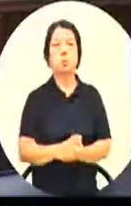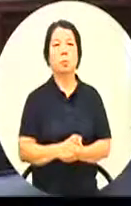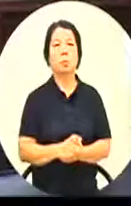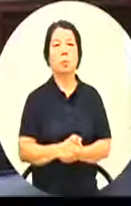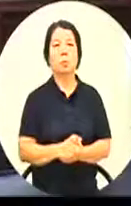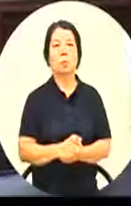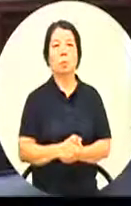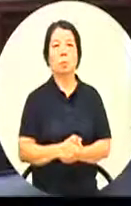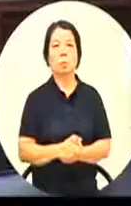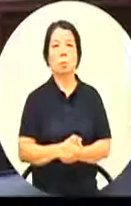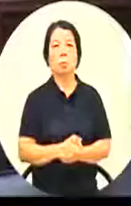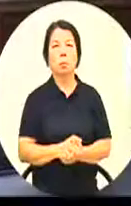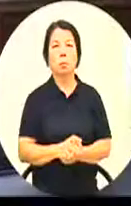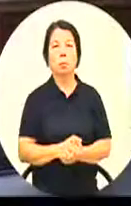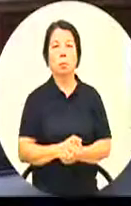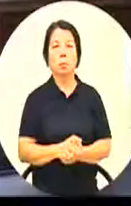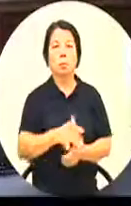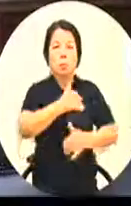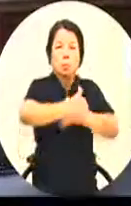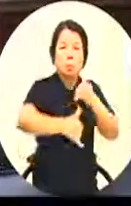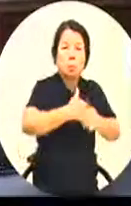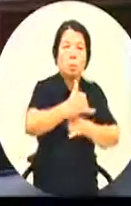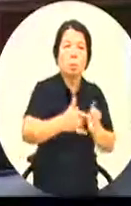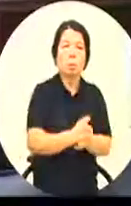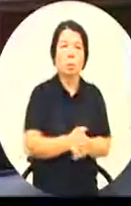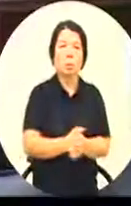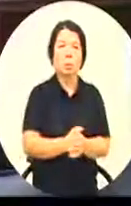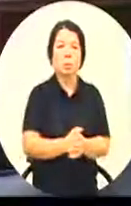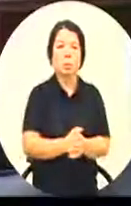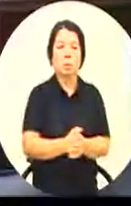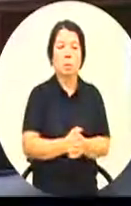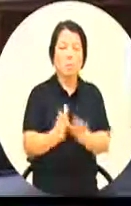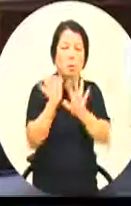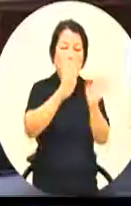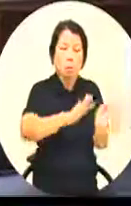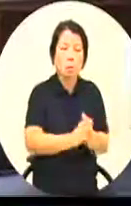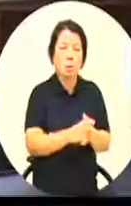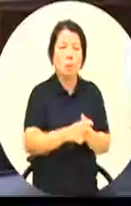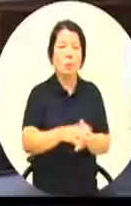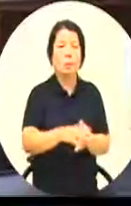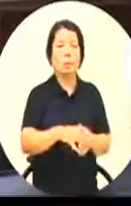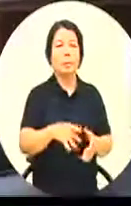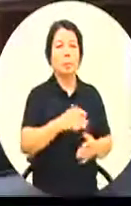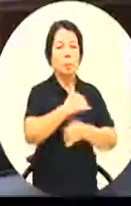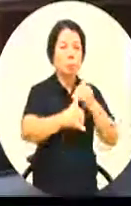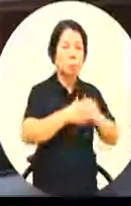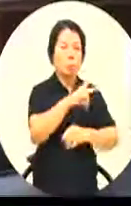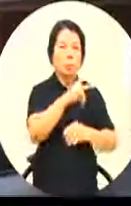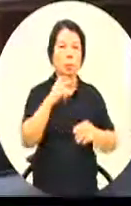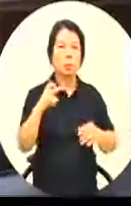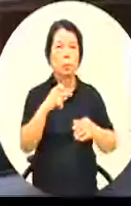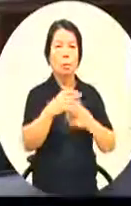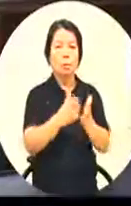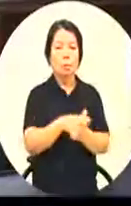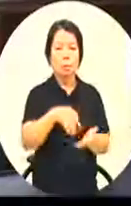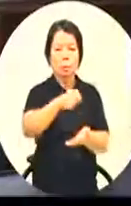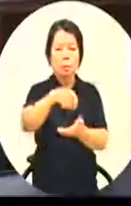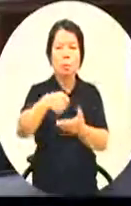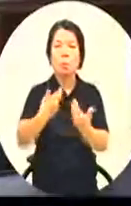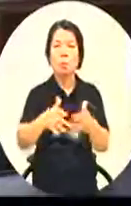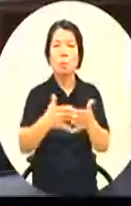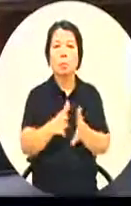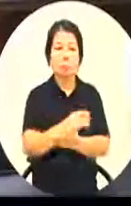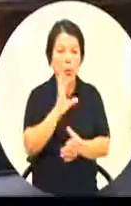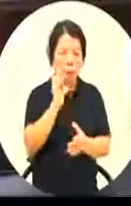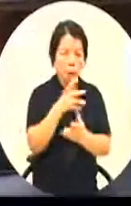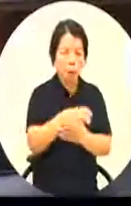那个生活式情境的美语教学我非常赞同，即便不教他们如何写字，但是他看到橘子他